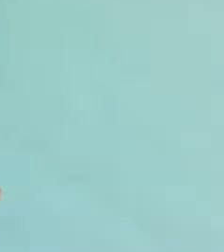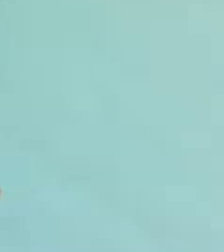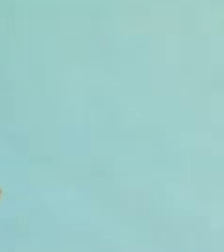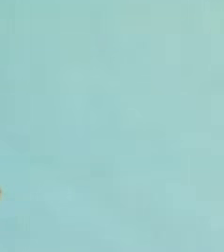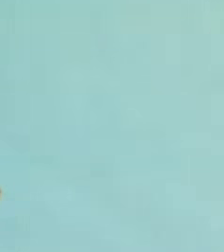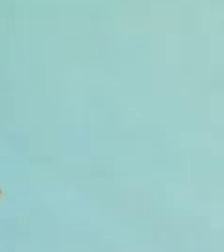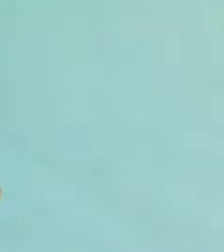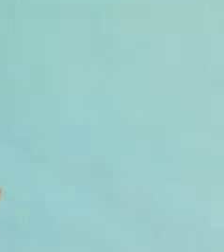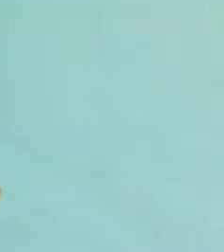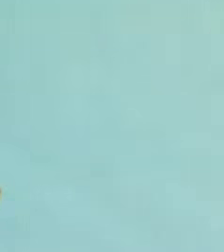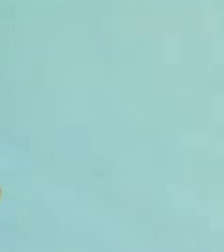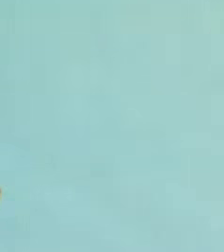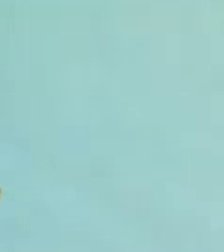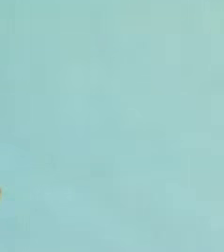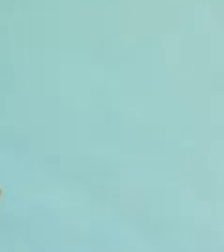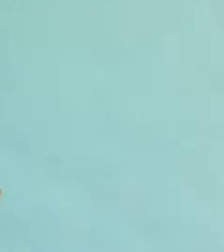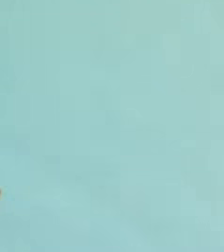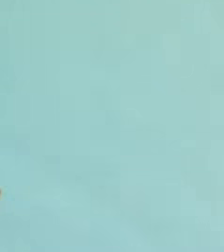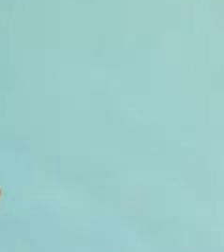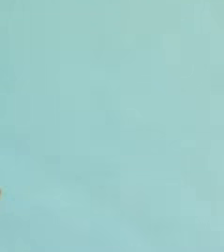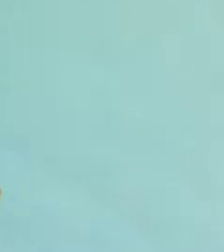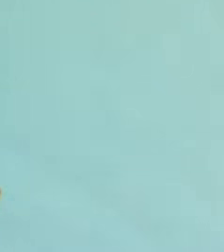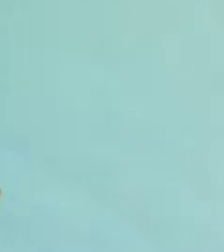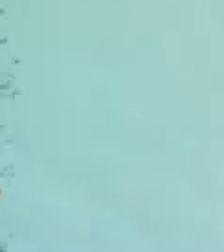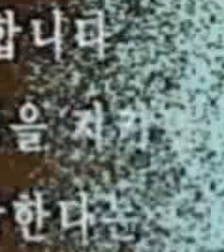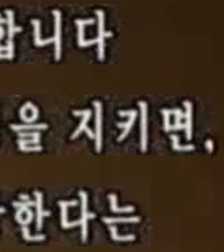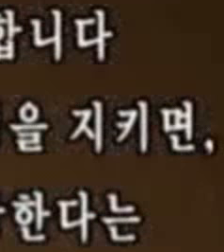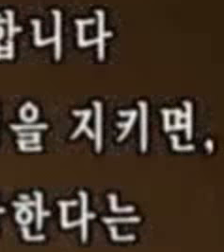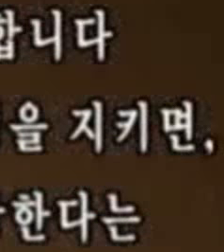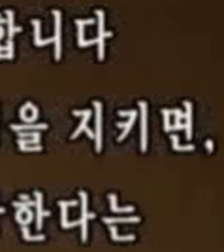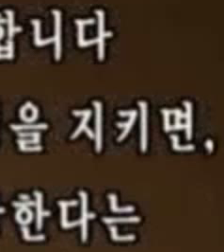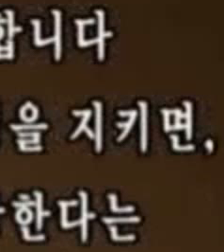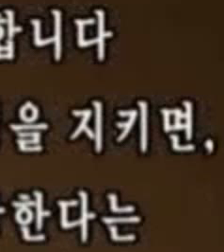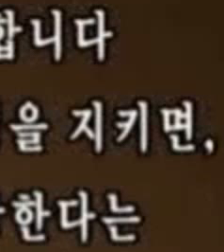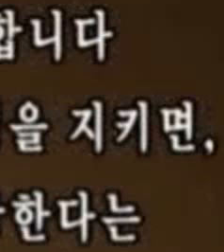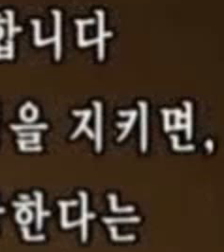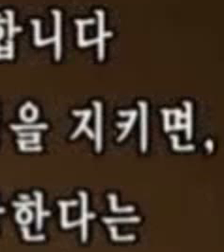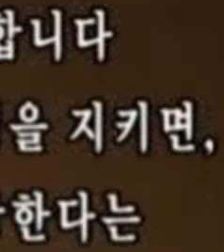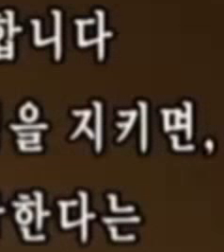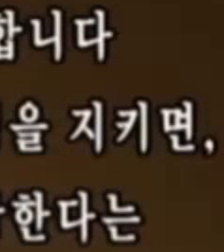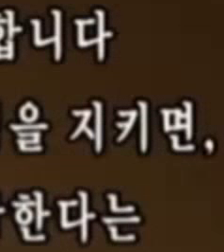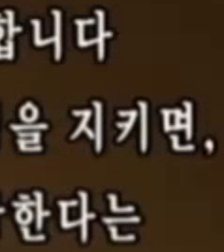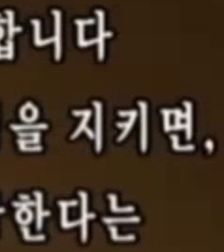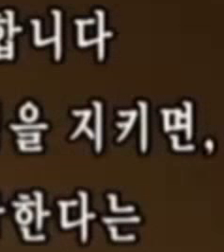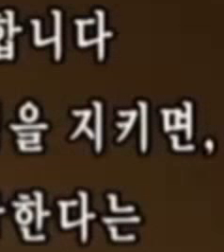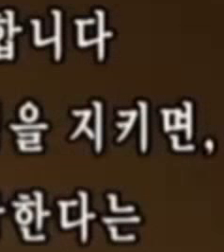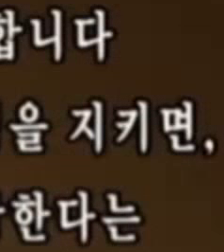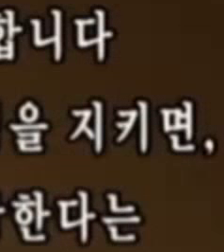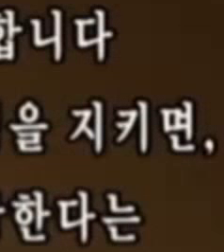오늘 우리에게 주시는 하나님의 말씀은 요한일서 5장 1절부터 5절까지의